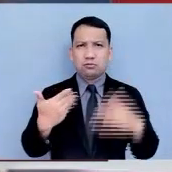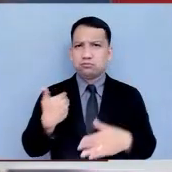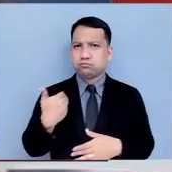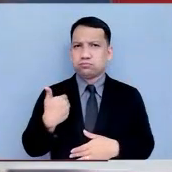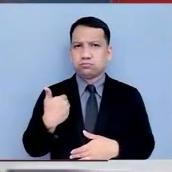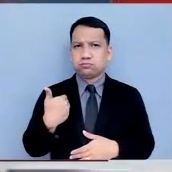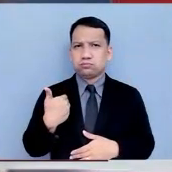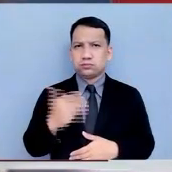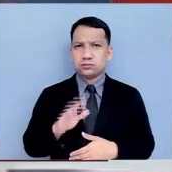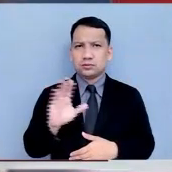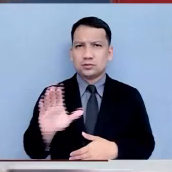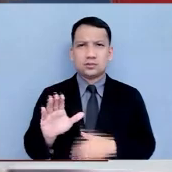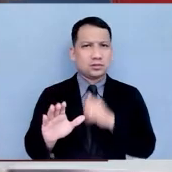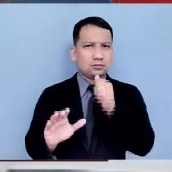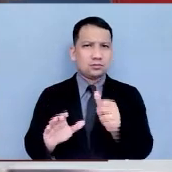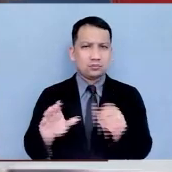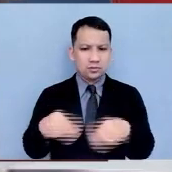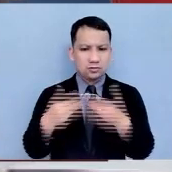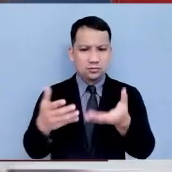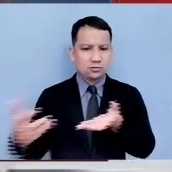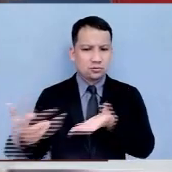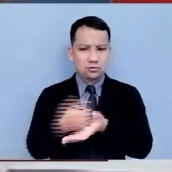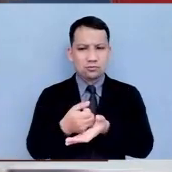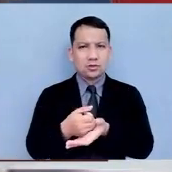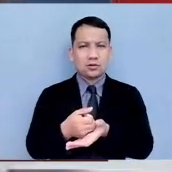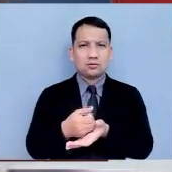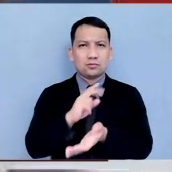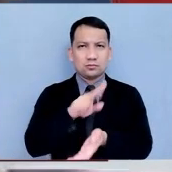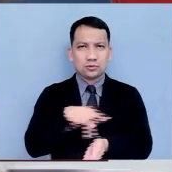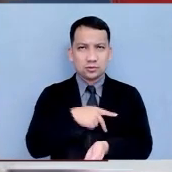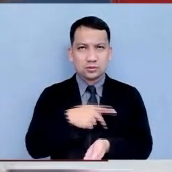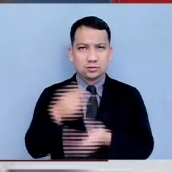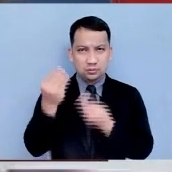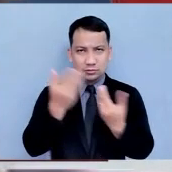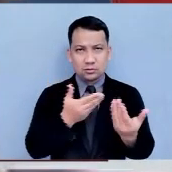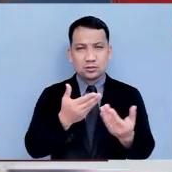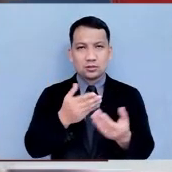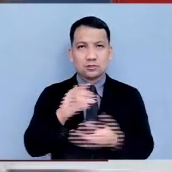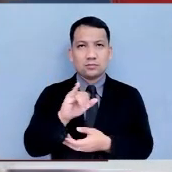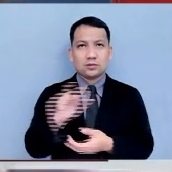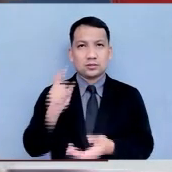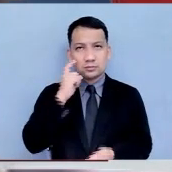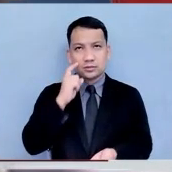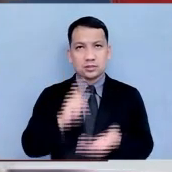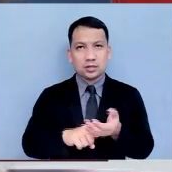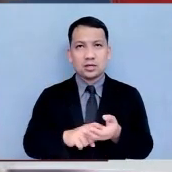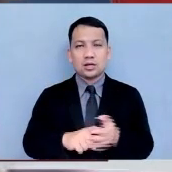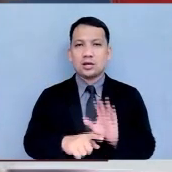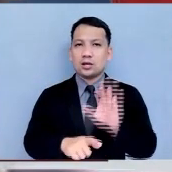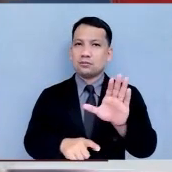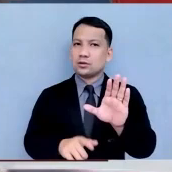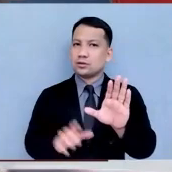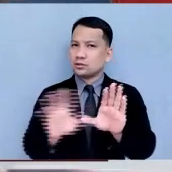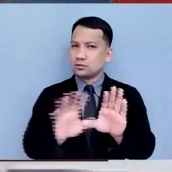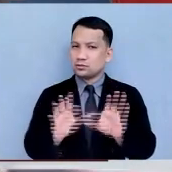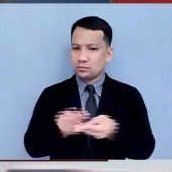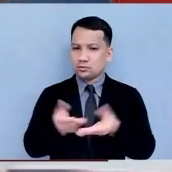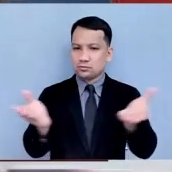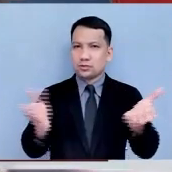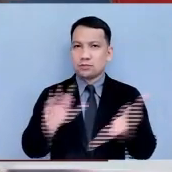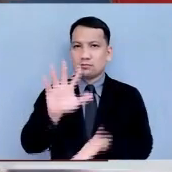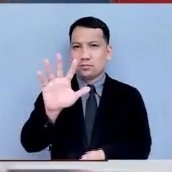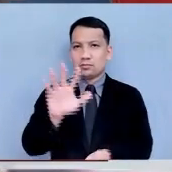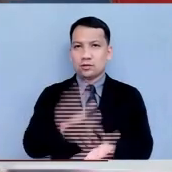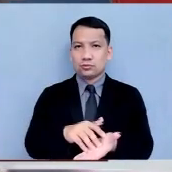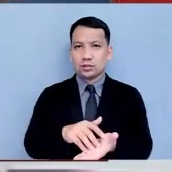sila ay hindi po nangongolekta ng personal na impormasyon ng mga SIM card registrants. Hindi rin sila namimigay ng 5,000